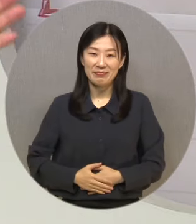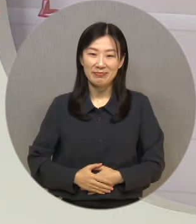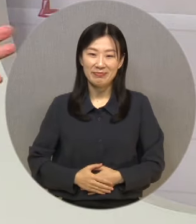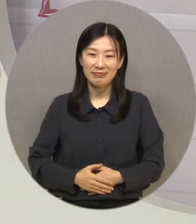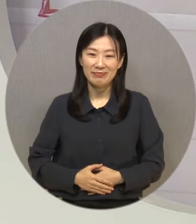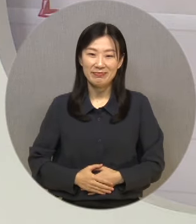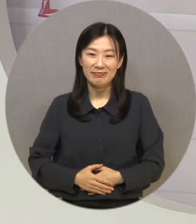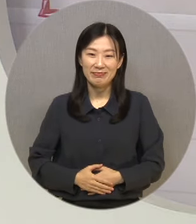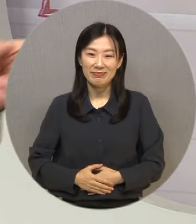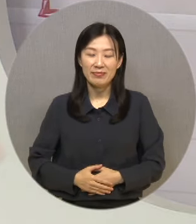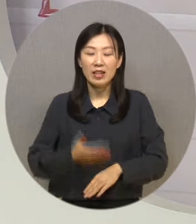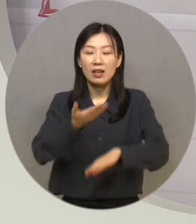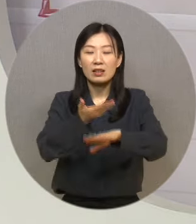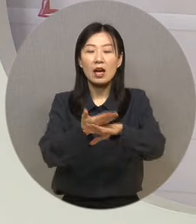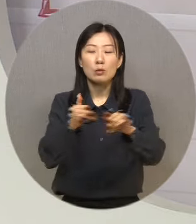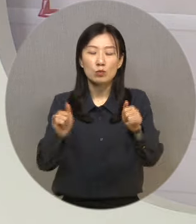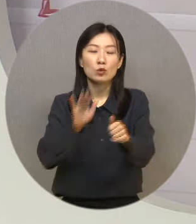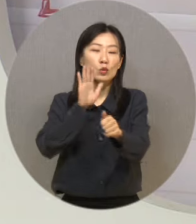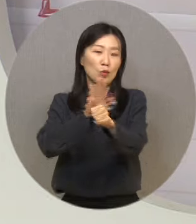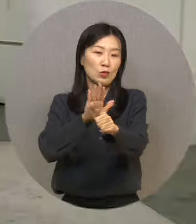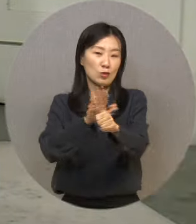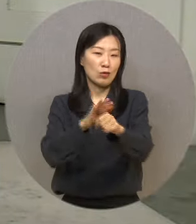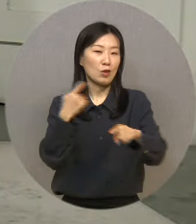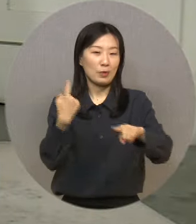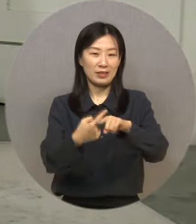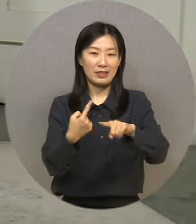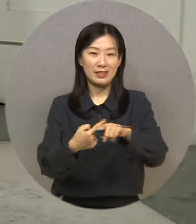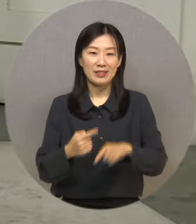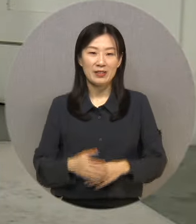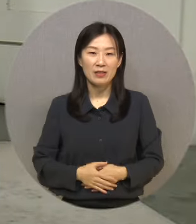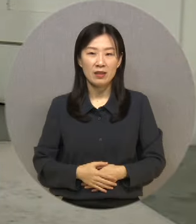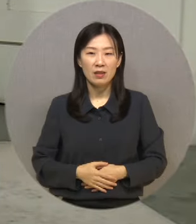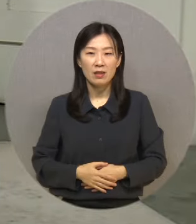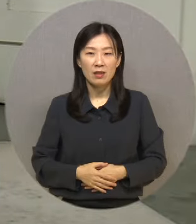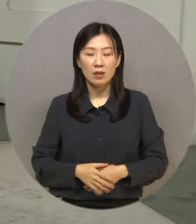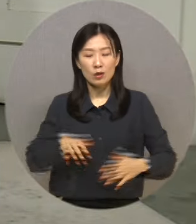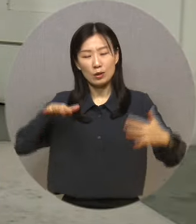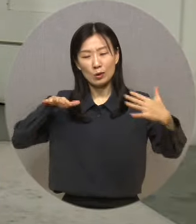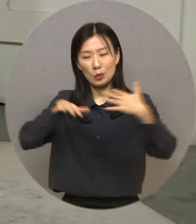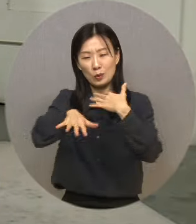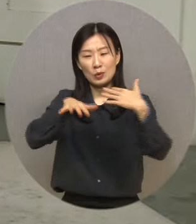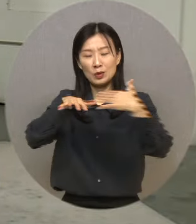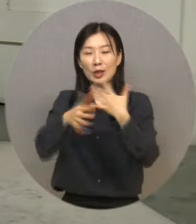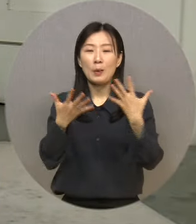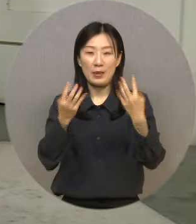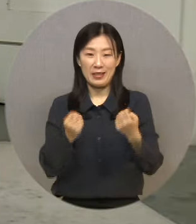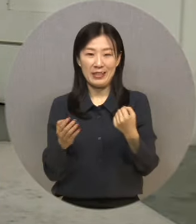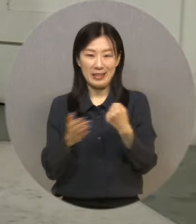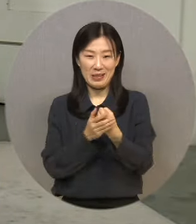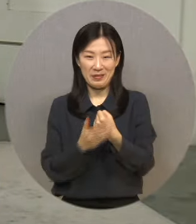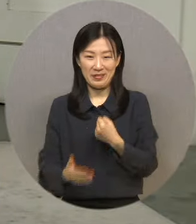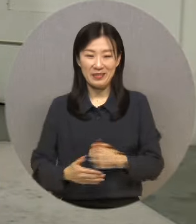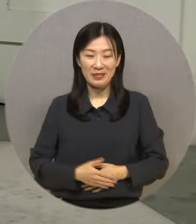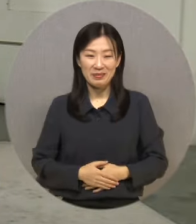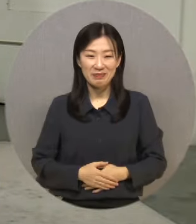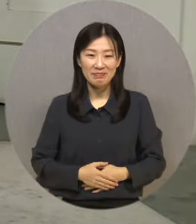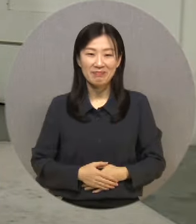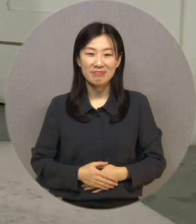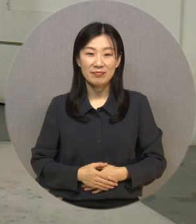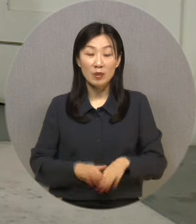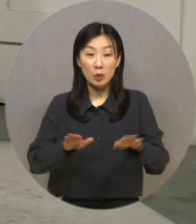것도 다른 분들을 도와주시는 겁니다. 네. 워낙 교통량이 많으니까. 그럼요. 네, 오늘 준비하신